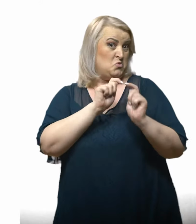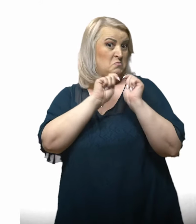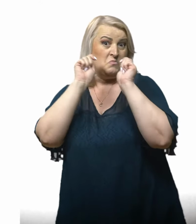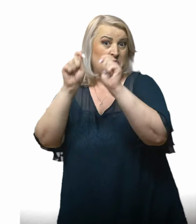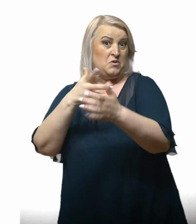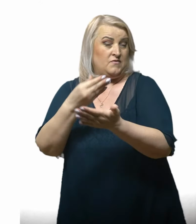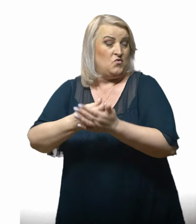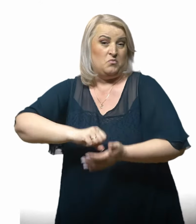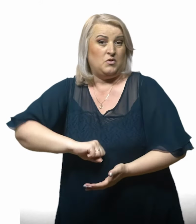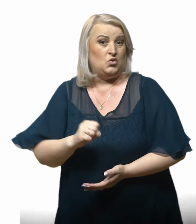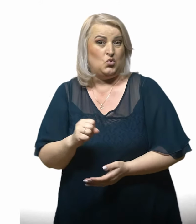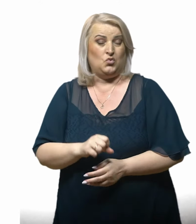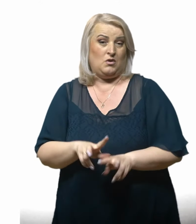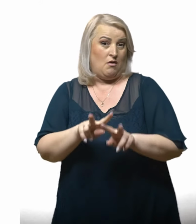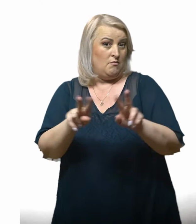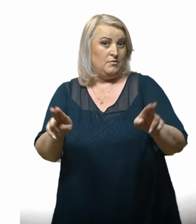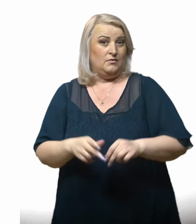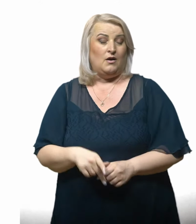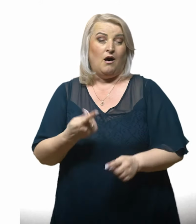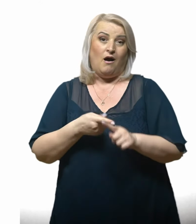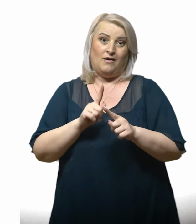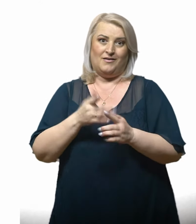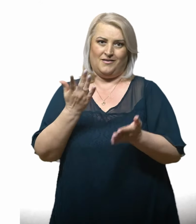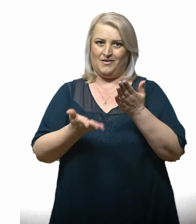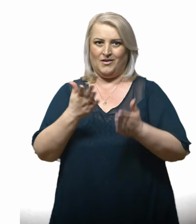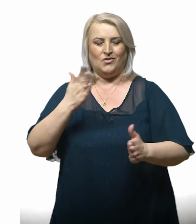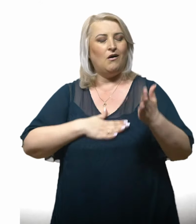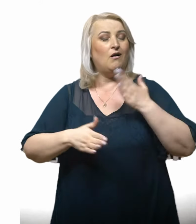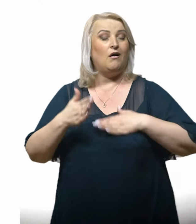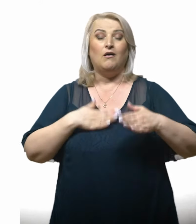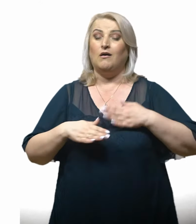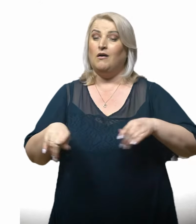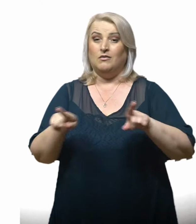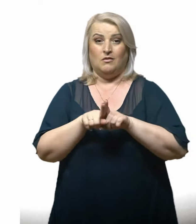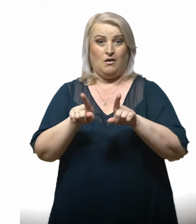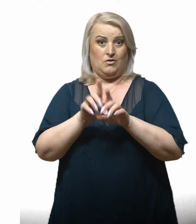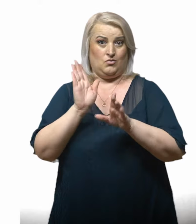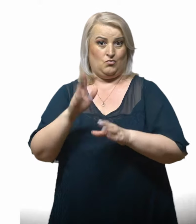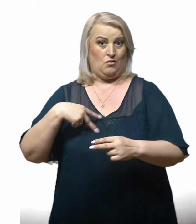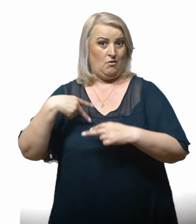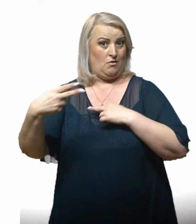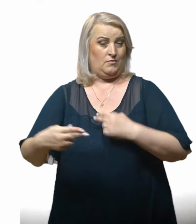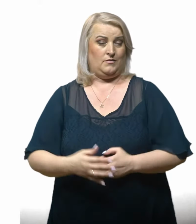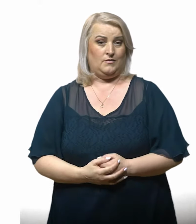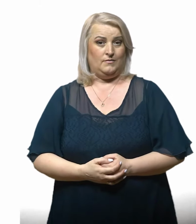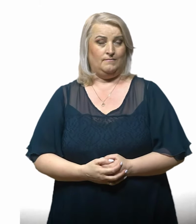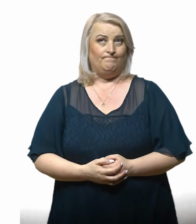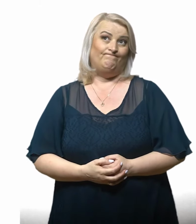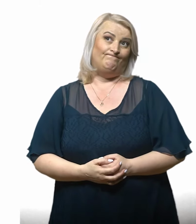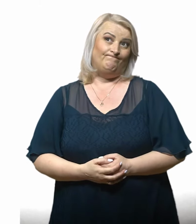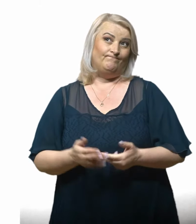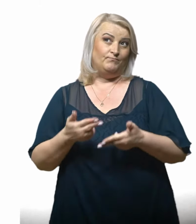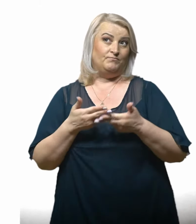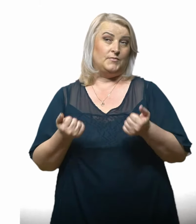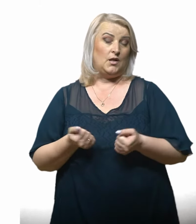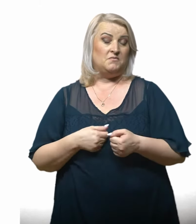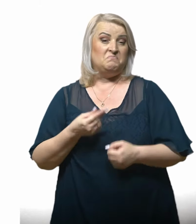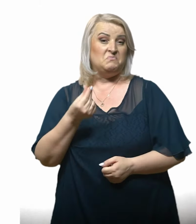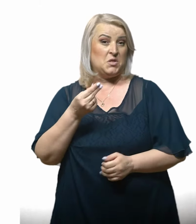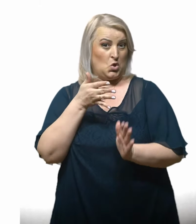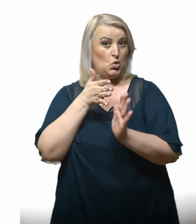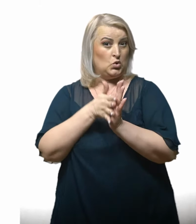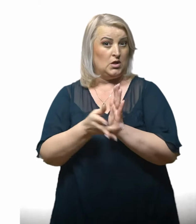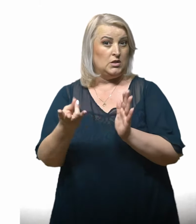pentru prietena ta, care cred că ar bucura-o la fel de mult? Da. Deci cheltuielile